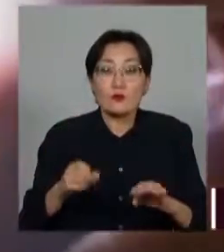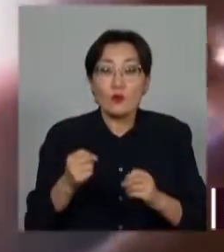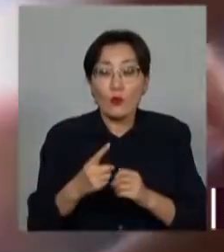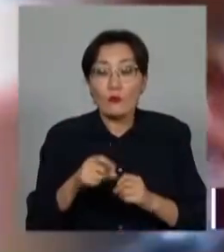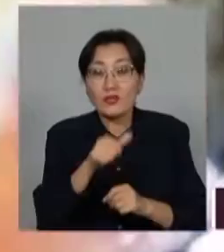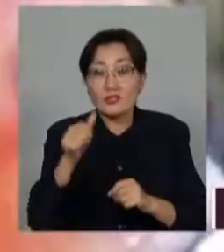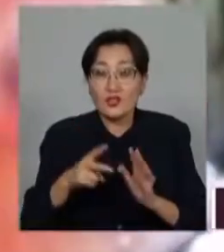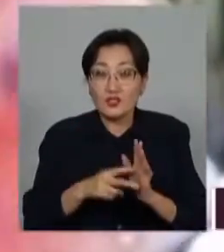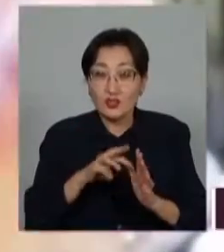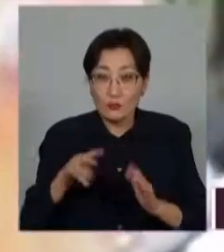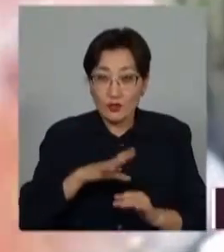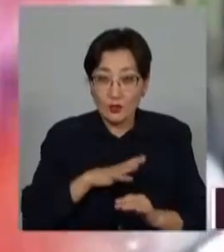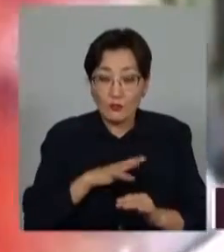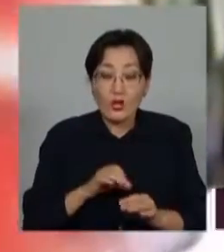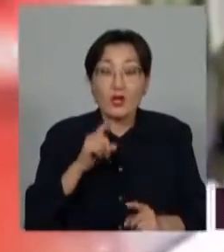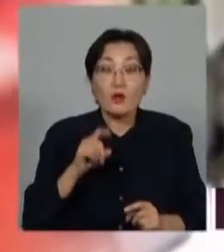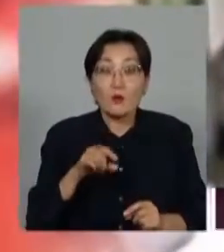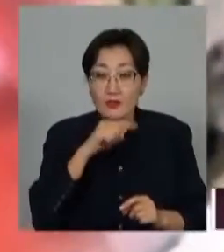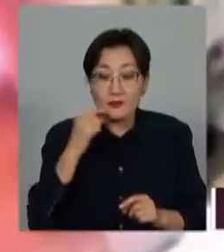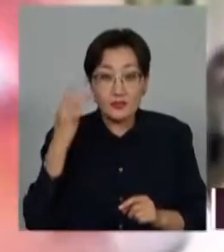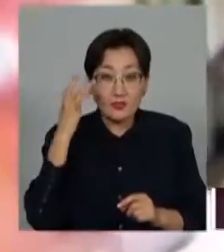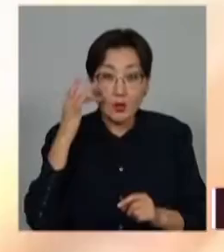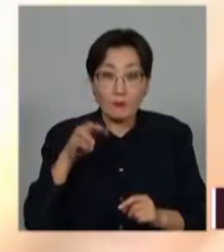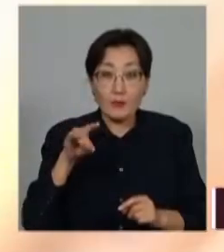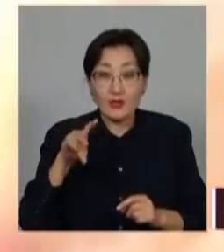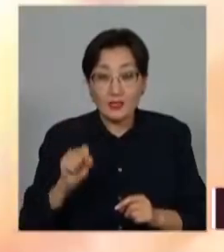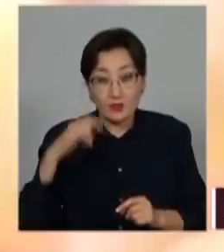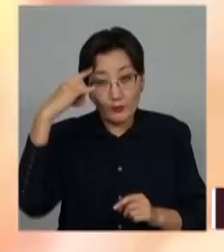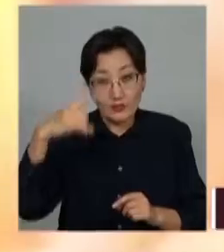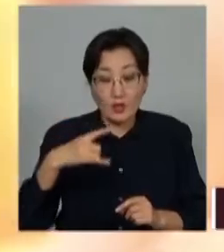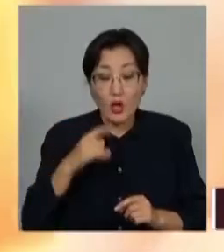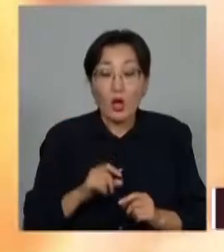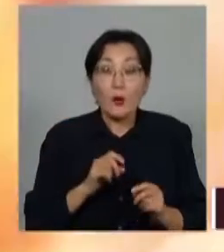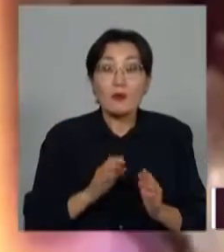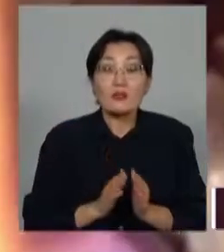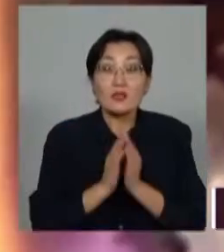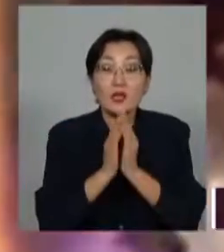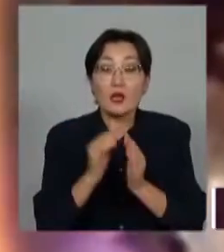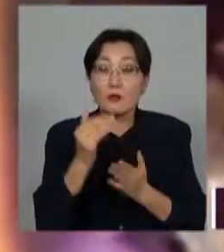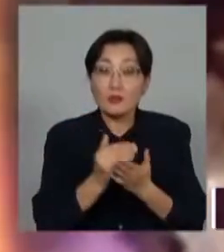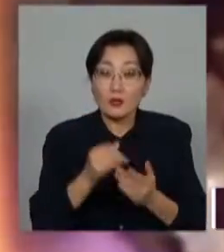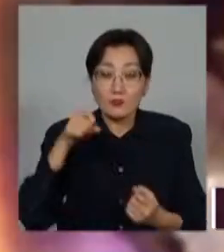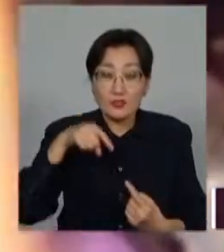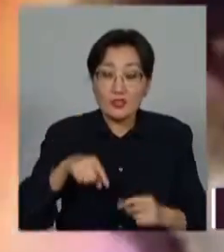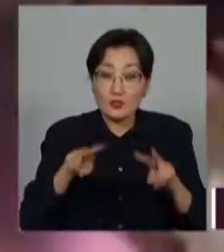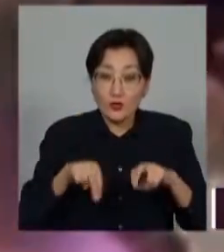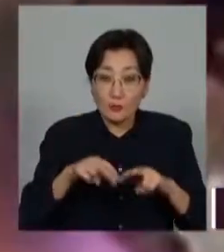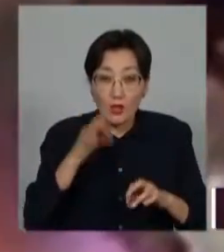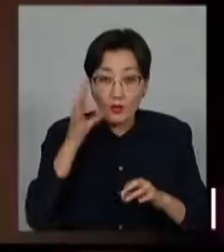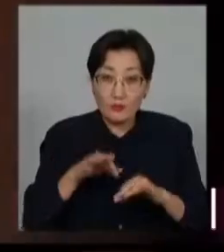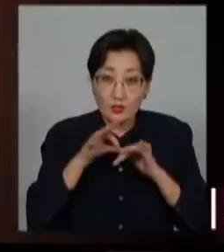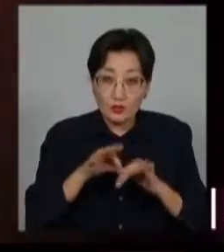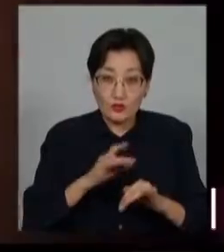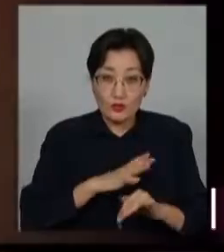7 минут болды. Сапар кезінде Ресей мен АқШ-тың Мир-НАСА және қазақстандық полет М ғылыми бағдарламасы бойынша зерттеулер мен тәжірибелер